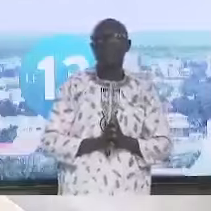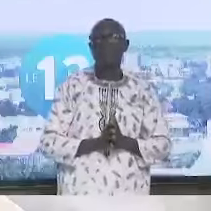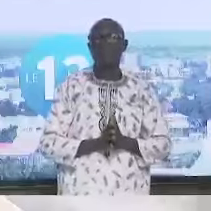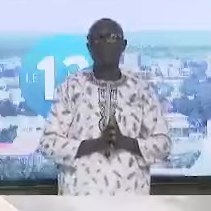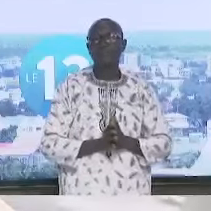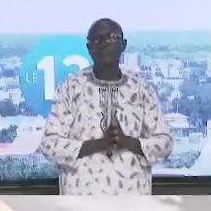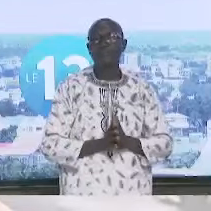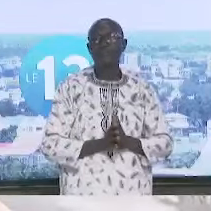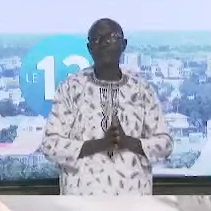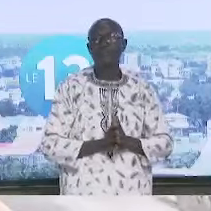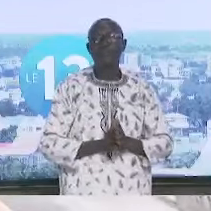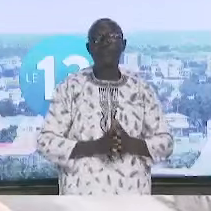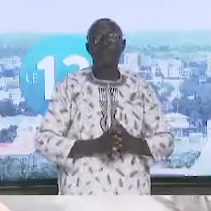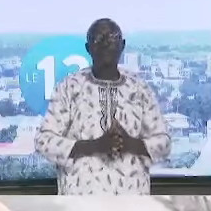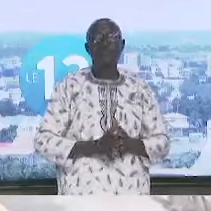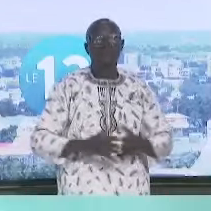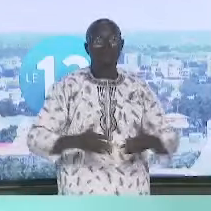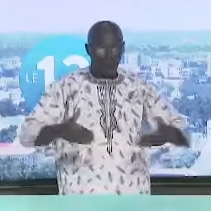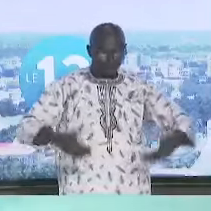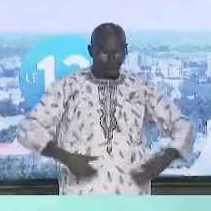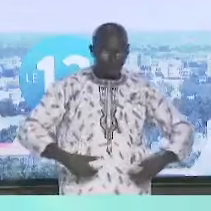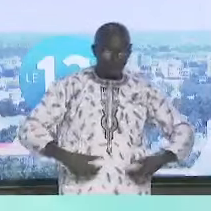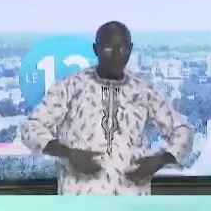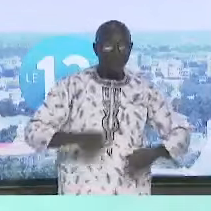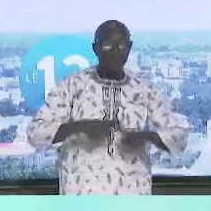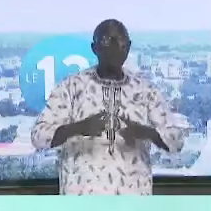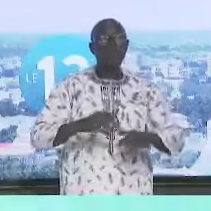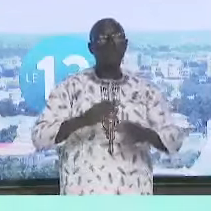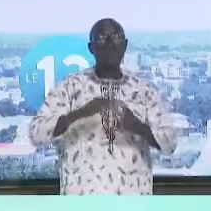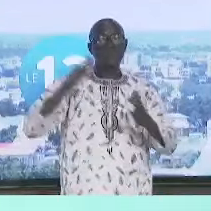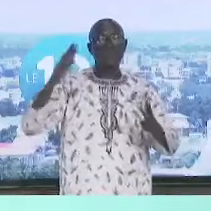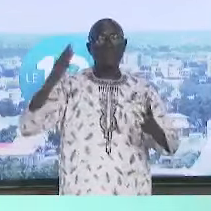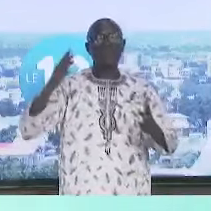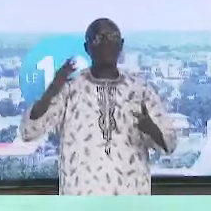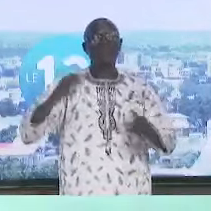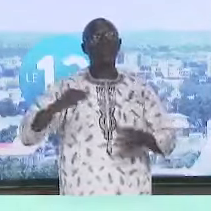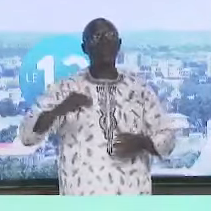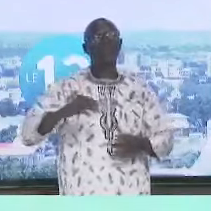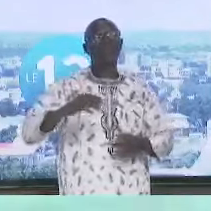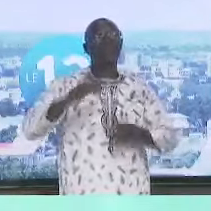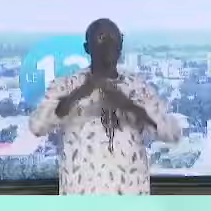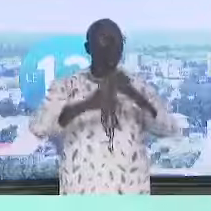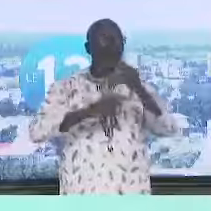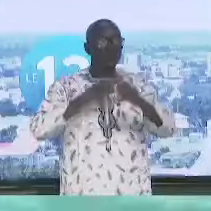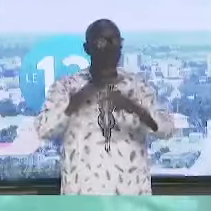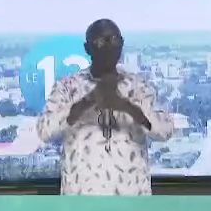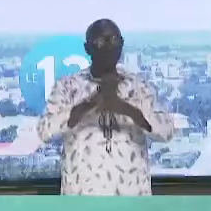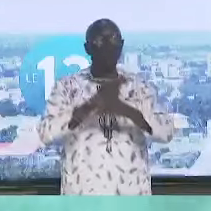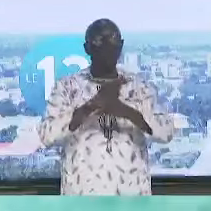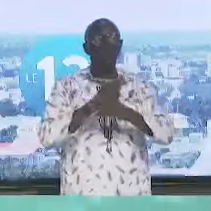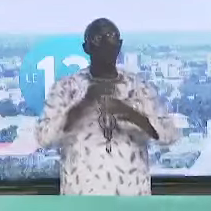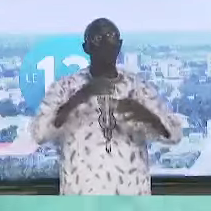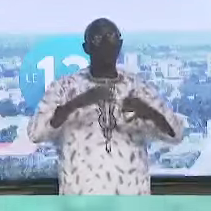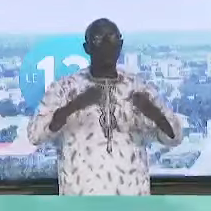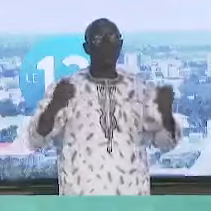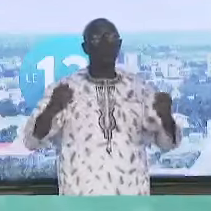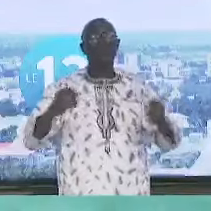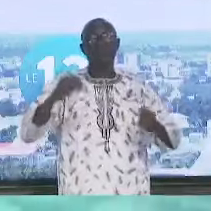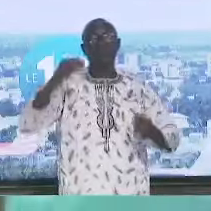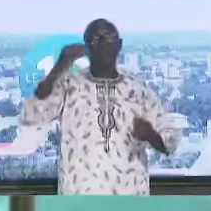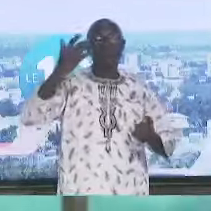Si jeune et déjà mature, le moins que l'on puisse dire est que l'unanimité se dégage autour de ce garçon d'à